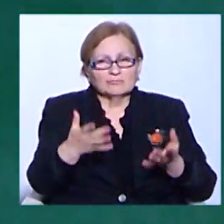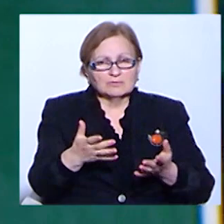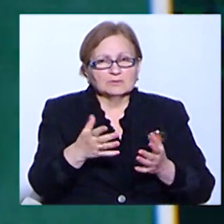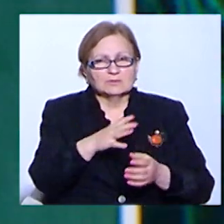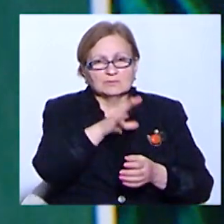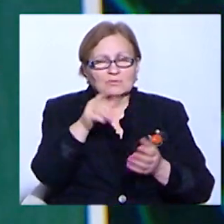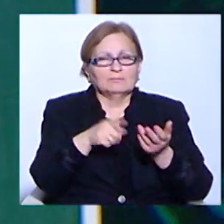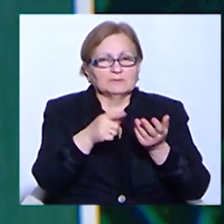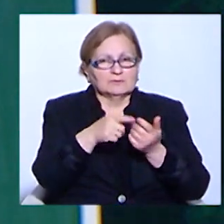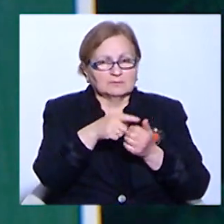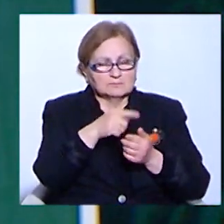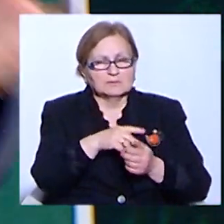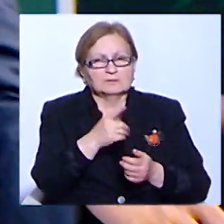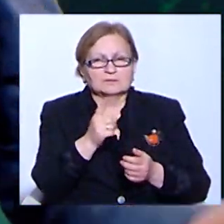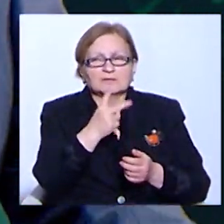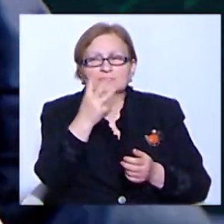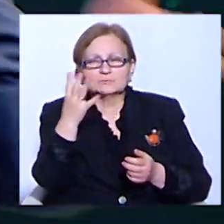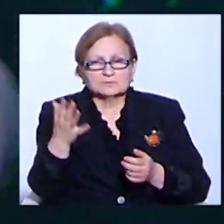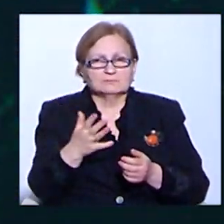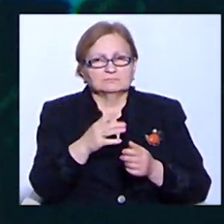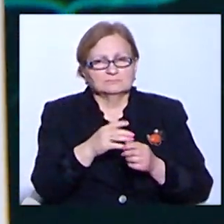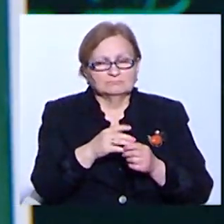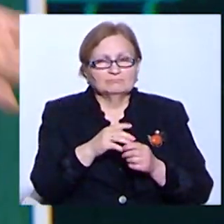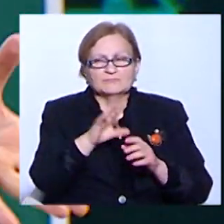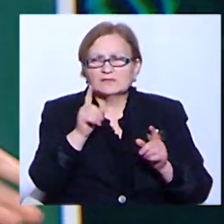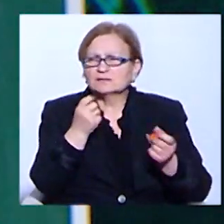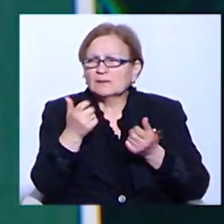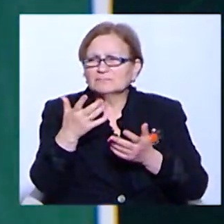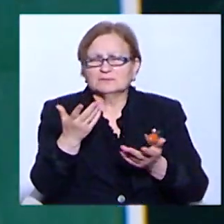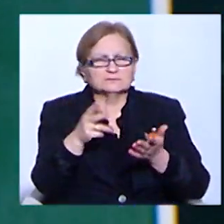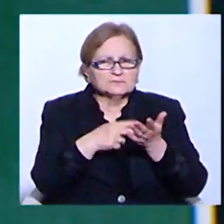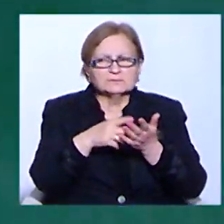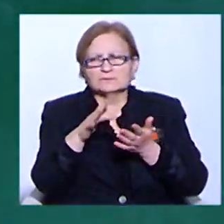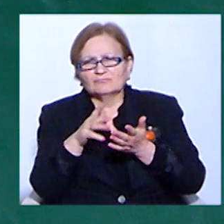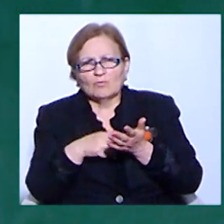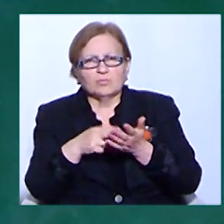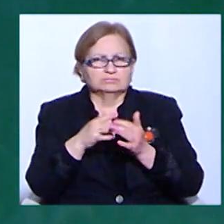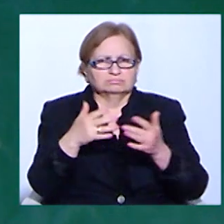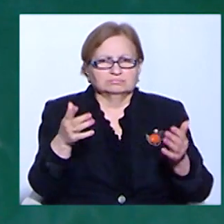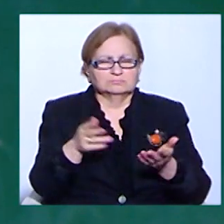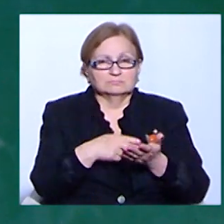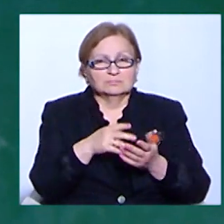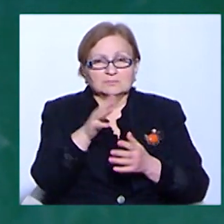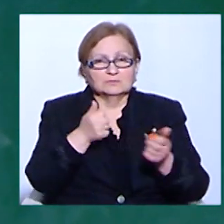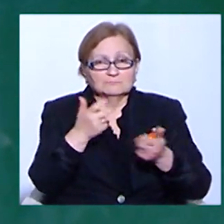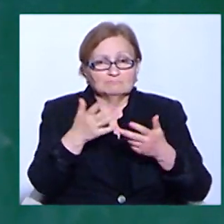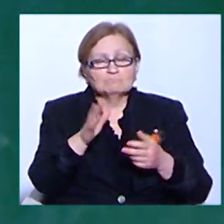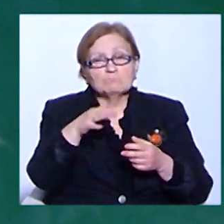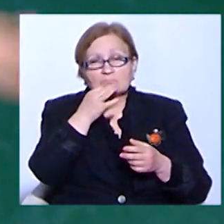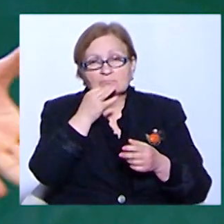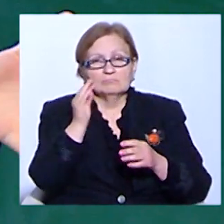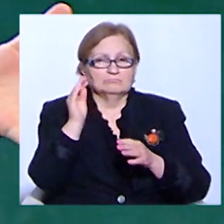რომ ყველაფერს ვითვლიდით, ხო, 1 2 3 რამდენიმე რაღაცა ნივთი, რაღაცა საგნები, ყველაფერი იზომებოდა ნატურალური რიცხვით.